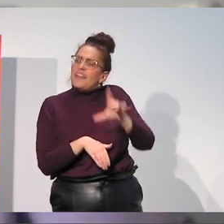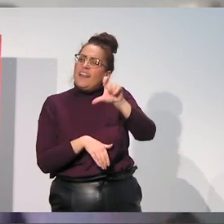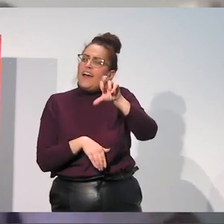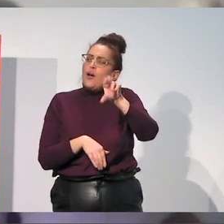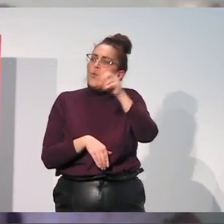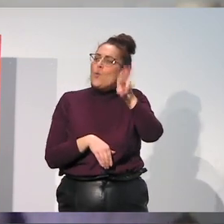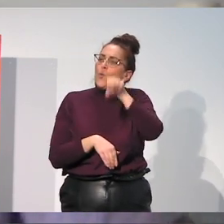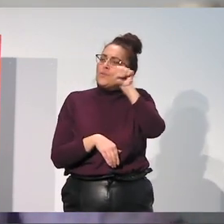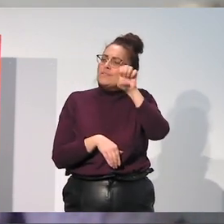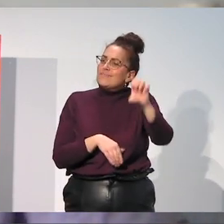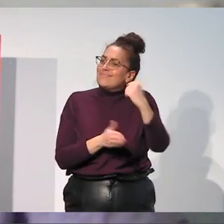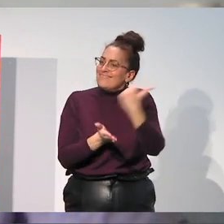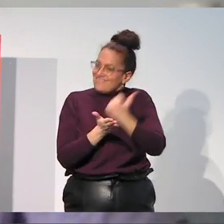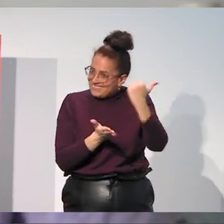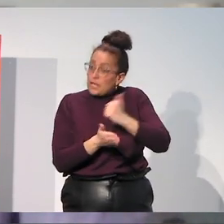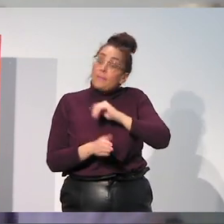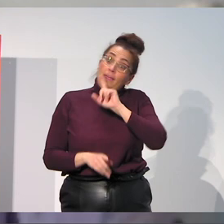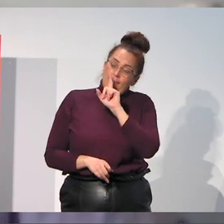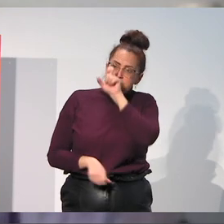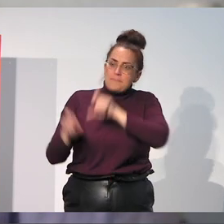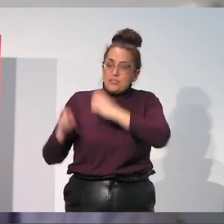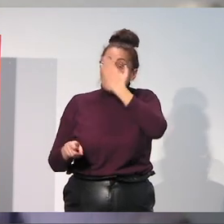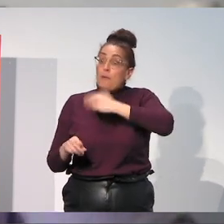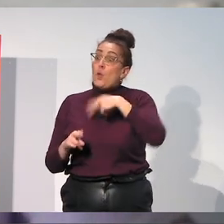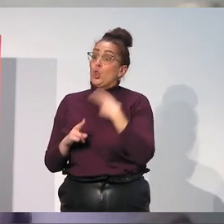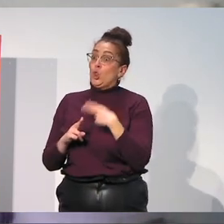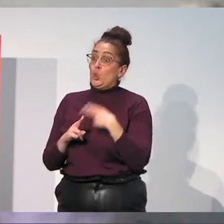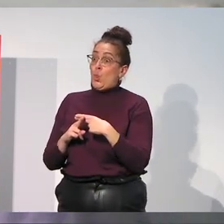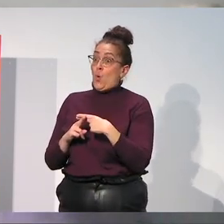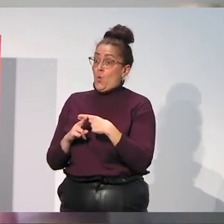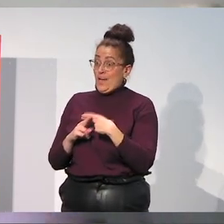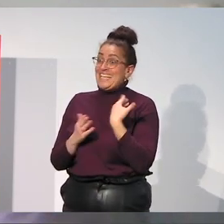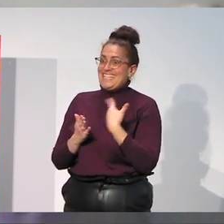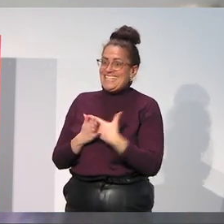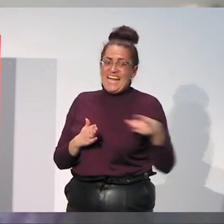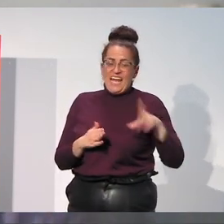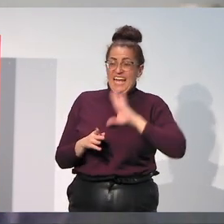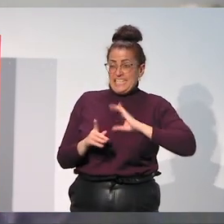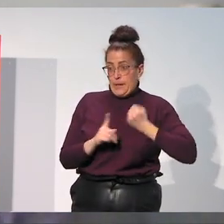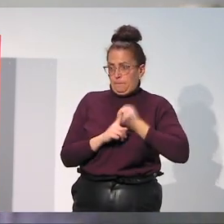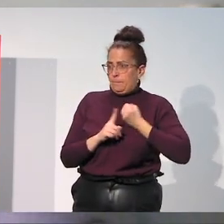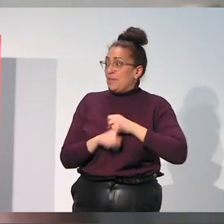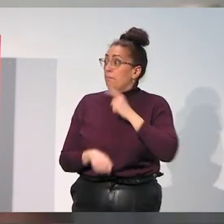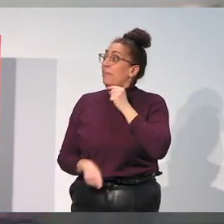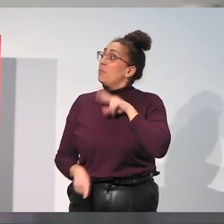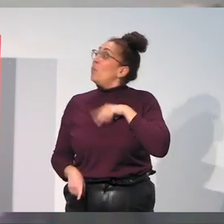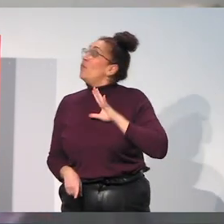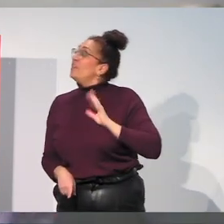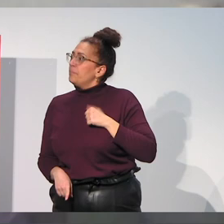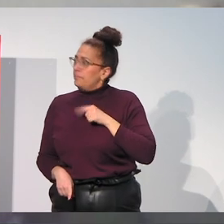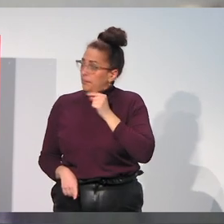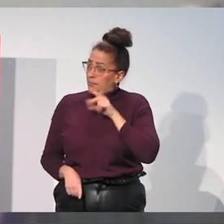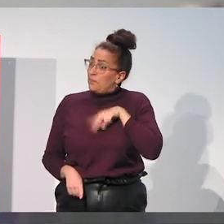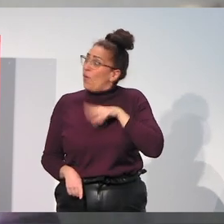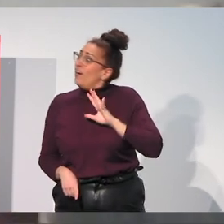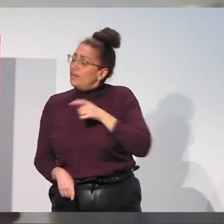faire entrer le nom Mouchot dans le Larousse des noms propres, mais n'y parvient pas parce que chaque commission refuse son nom. Et non seulement parce qu'il n'y a pas assez de